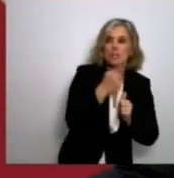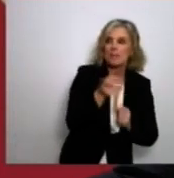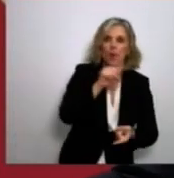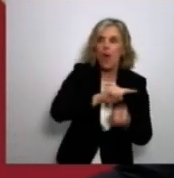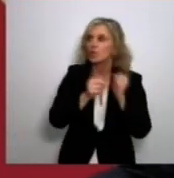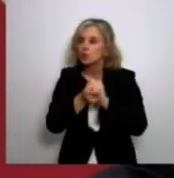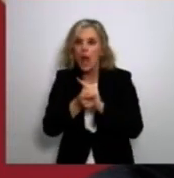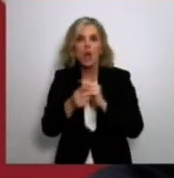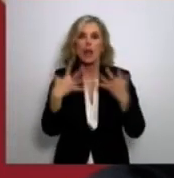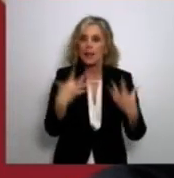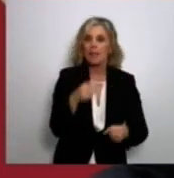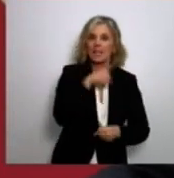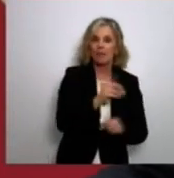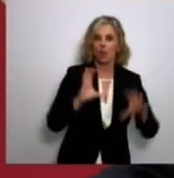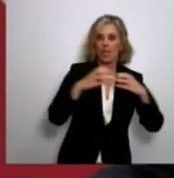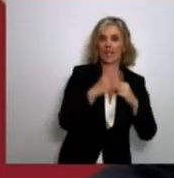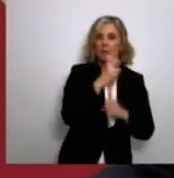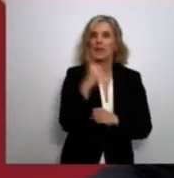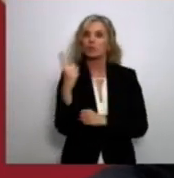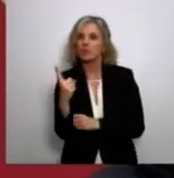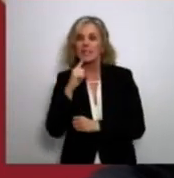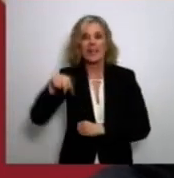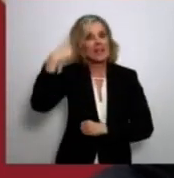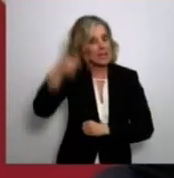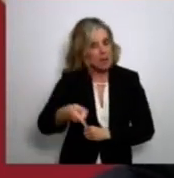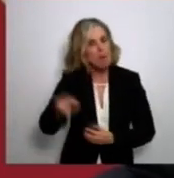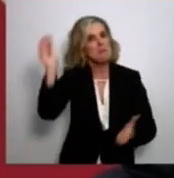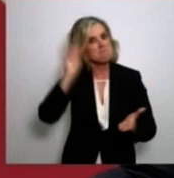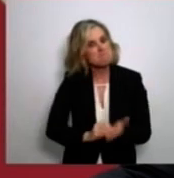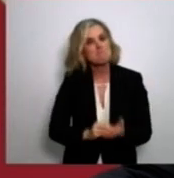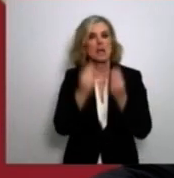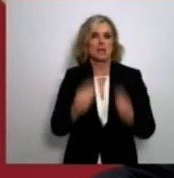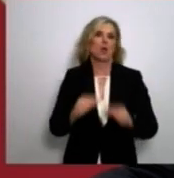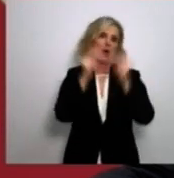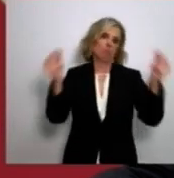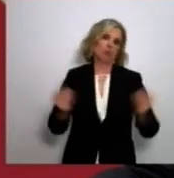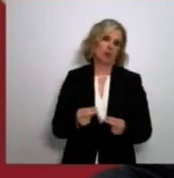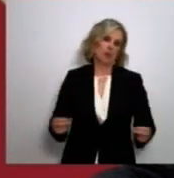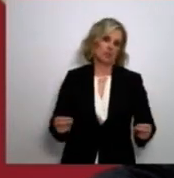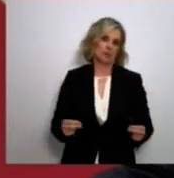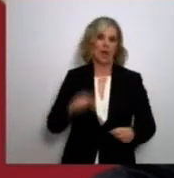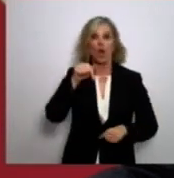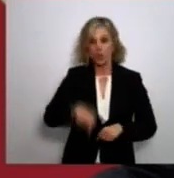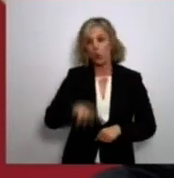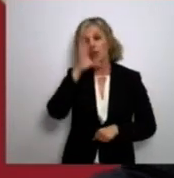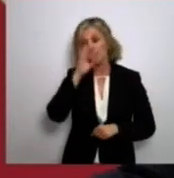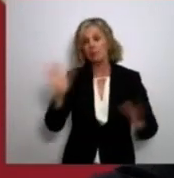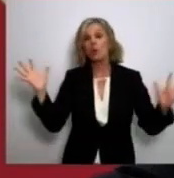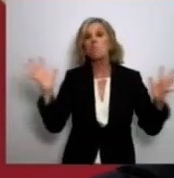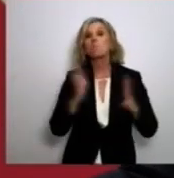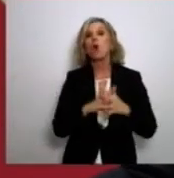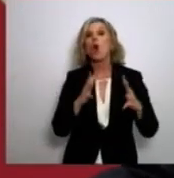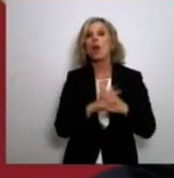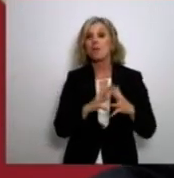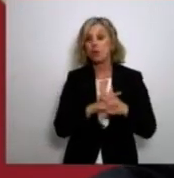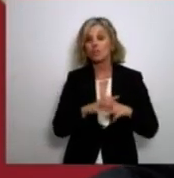Έτσι ώστε την επόμενη φορά να έχουμε ακόμα καλύτερο αποτέλεσμα. Είναι ένας πόλεμος που θα κριθεί σε διαφορετικές διαδοχικές